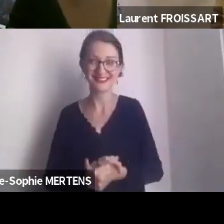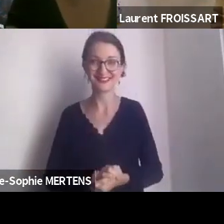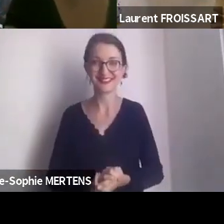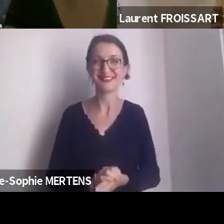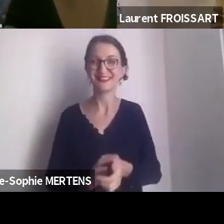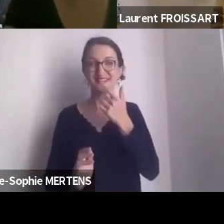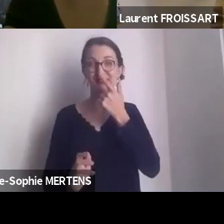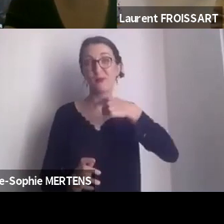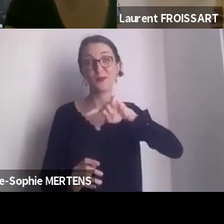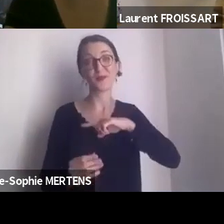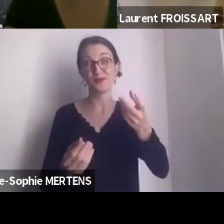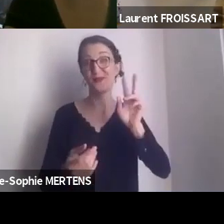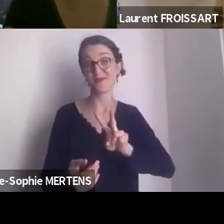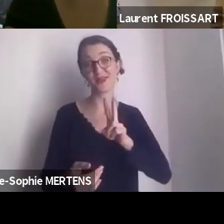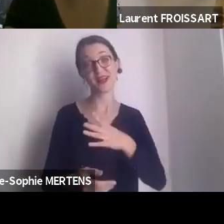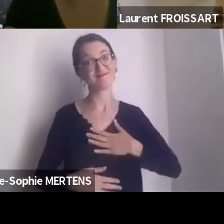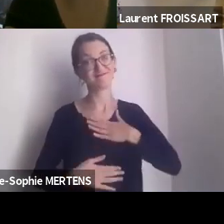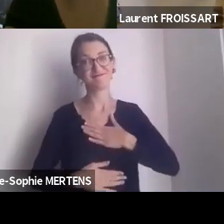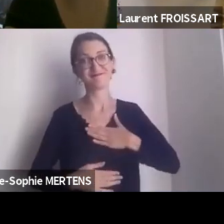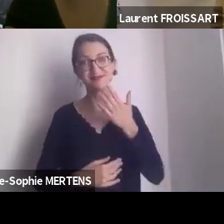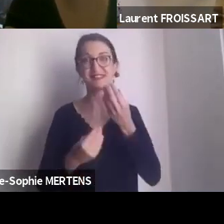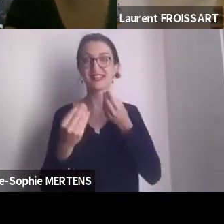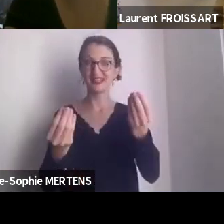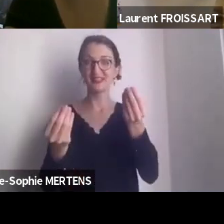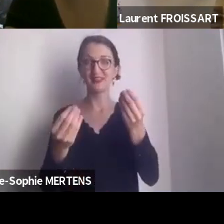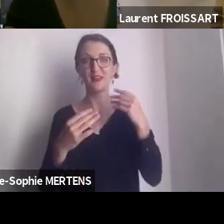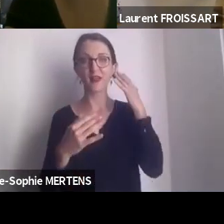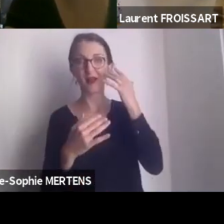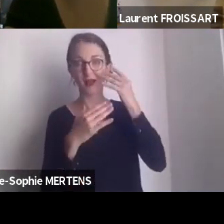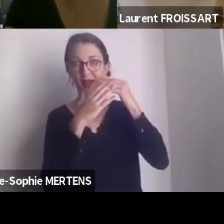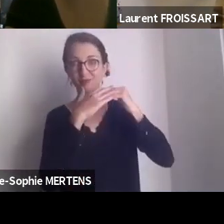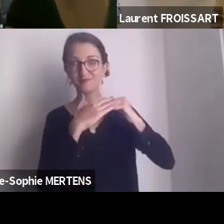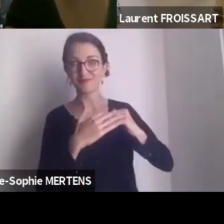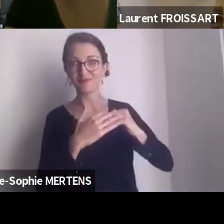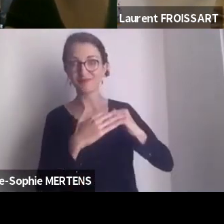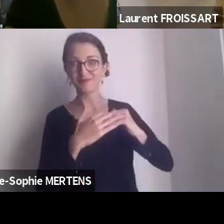nous, ça serait une grande satisfaction de pouvoir faire basculer un petit peu votre perception.